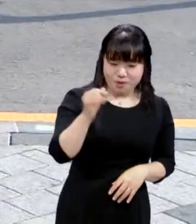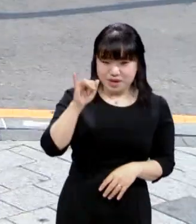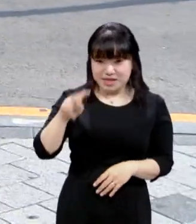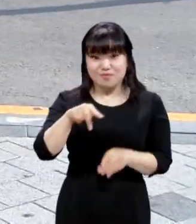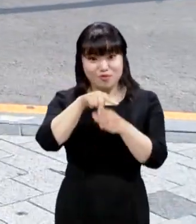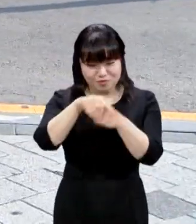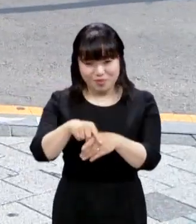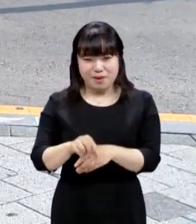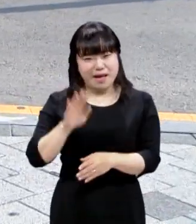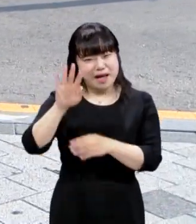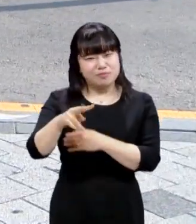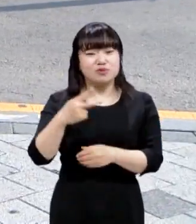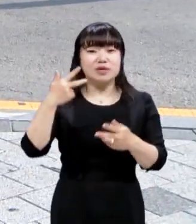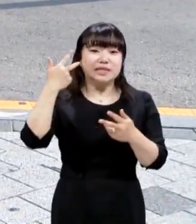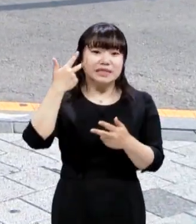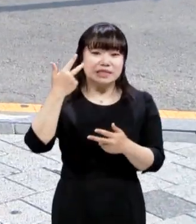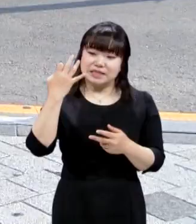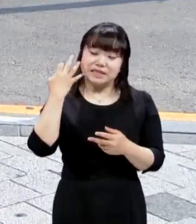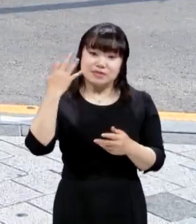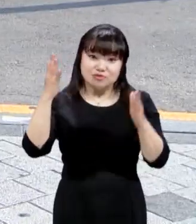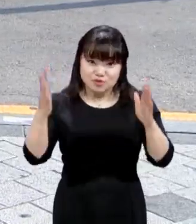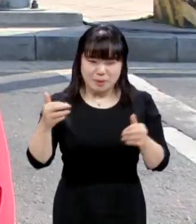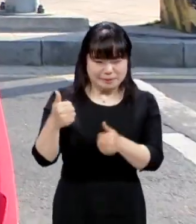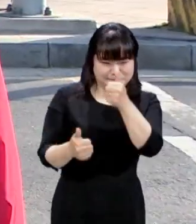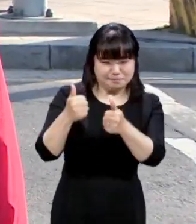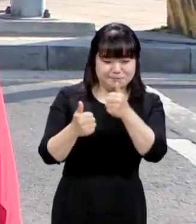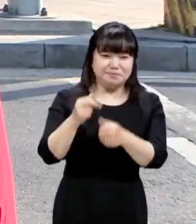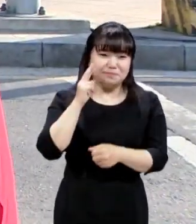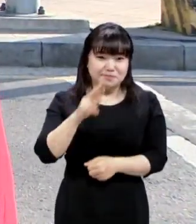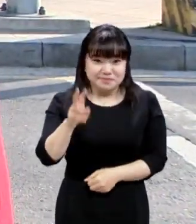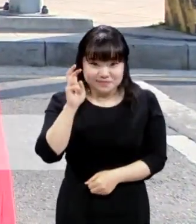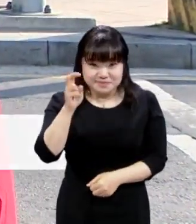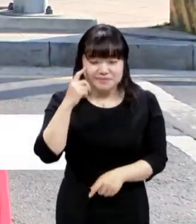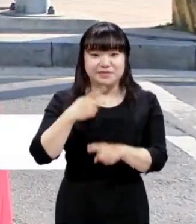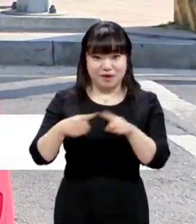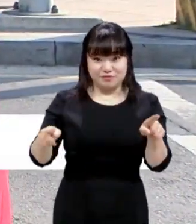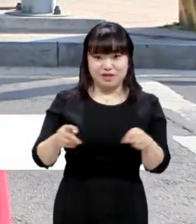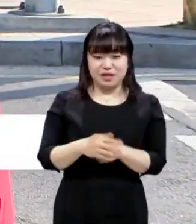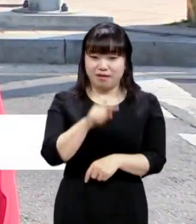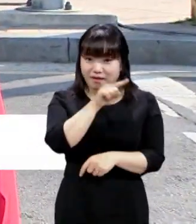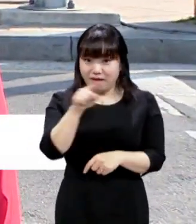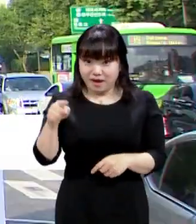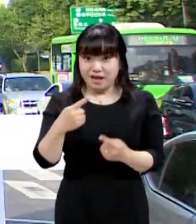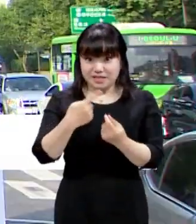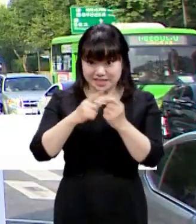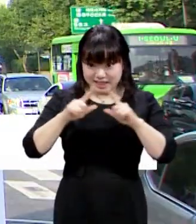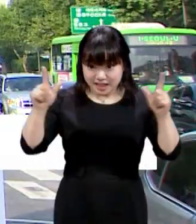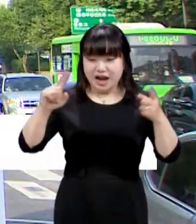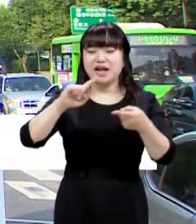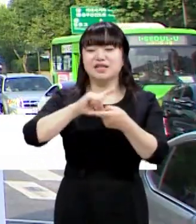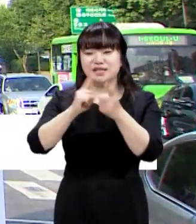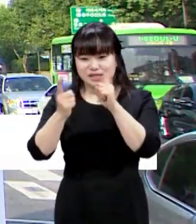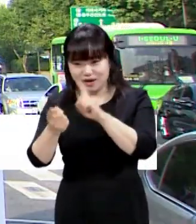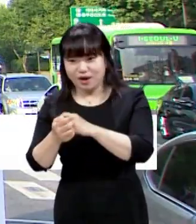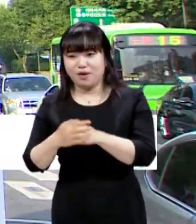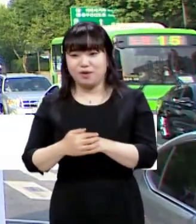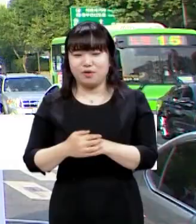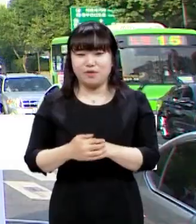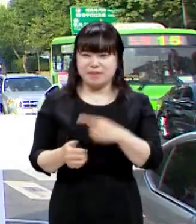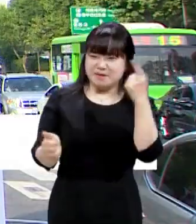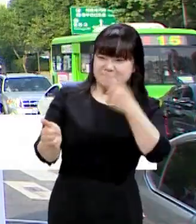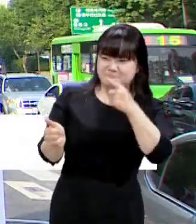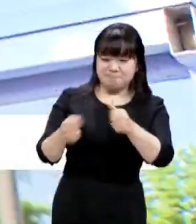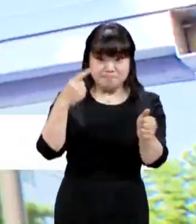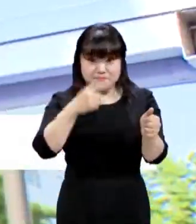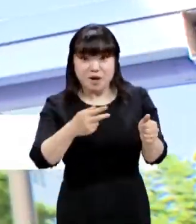앞으로 2주 간 경쟁은 더 치열해질 전망이다 그래도 두 후보 첫날 만큼은 서로에게 네거티브 없는